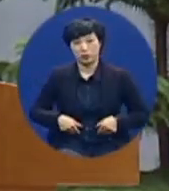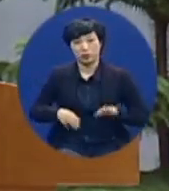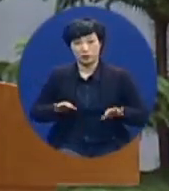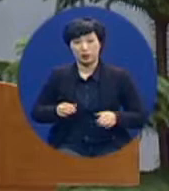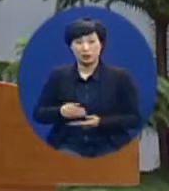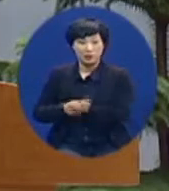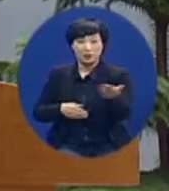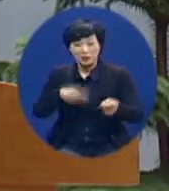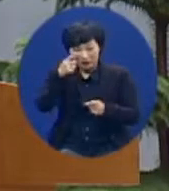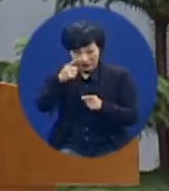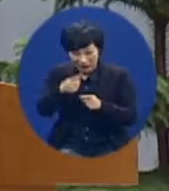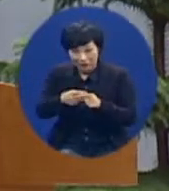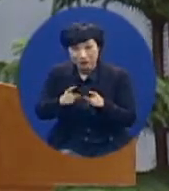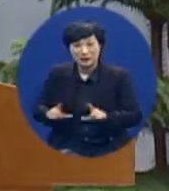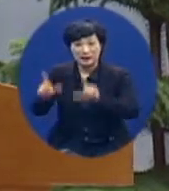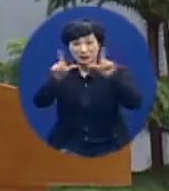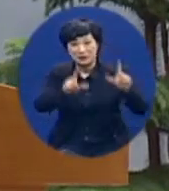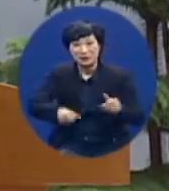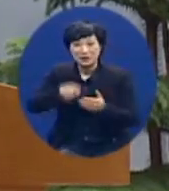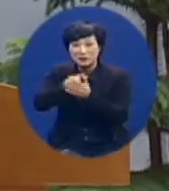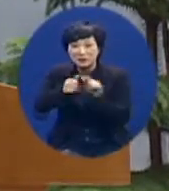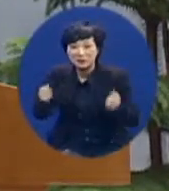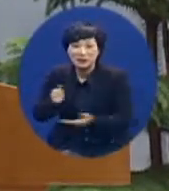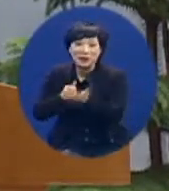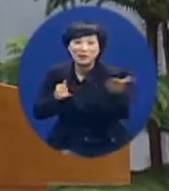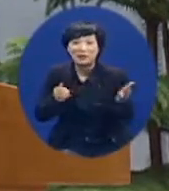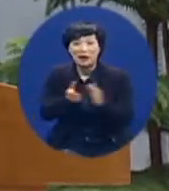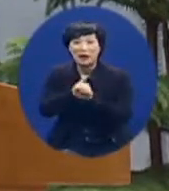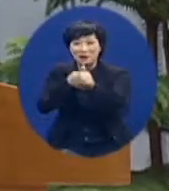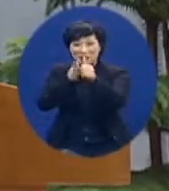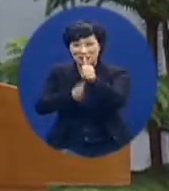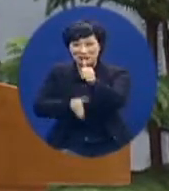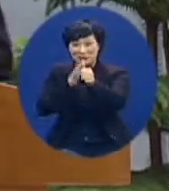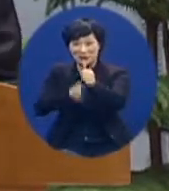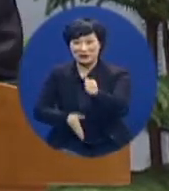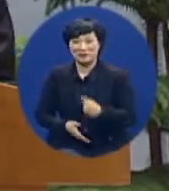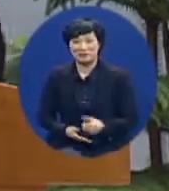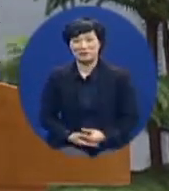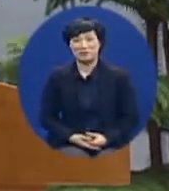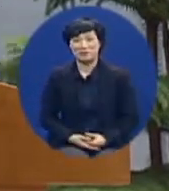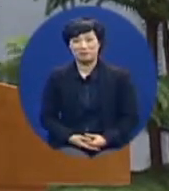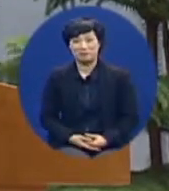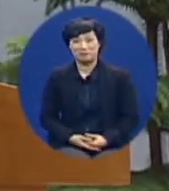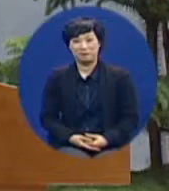그렇게 살기로 결심하시면 아멘 합시다. 예.